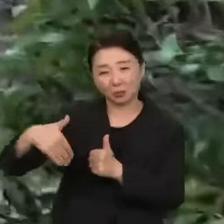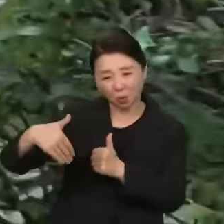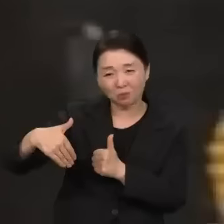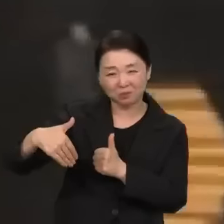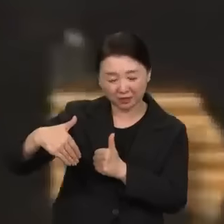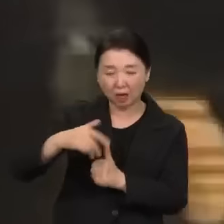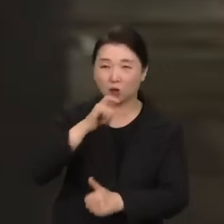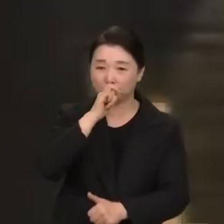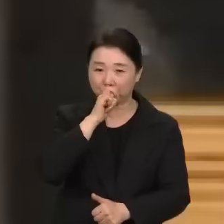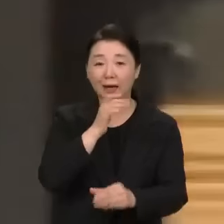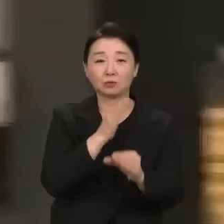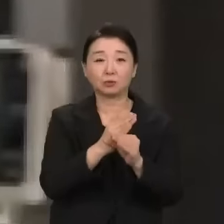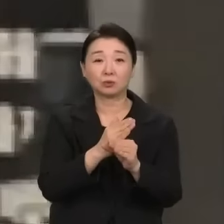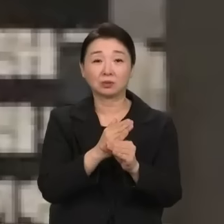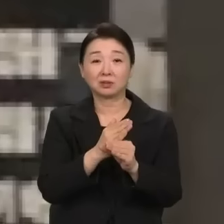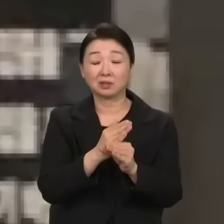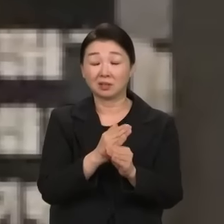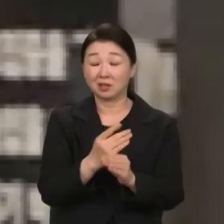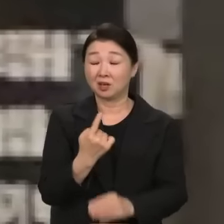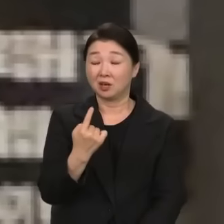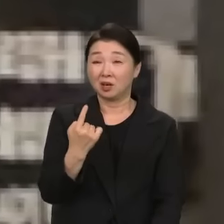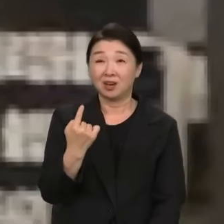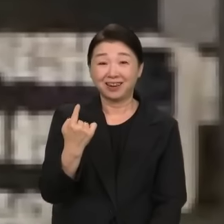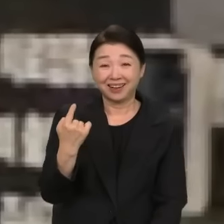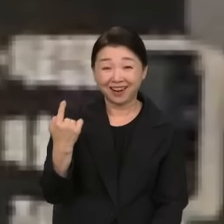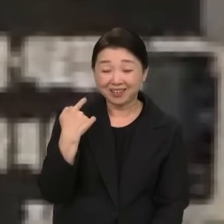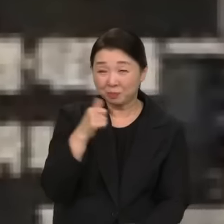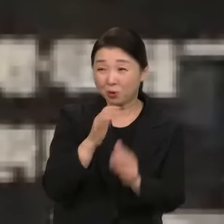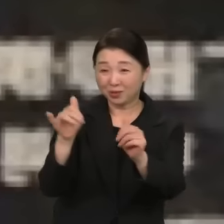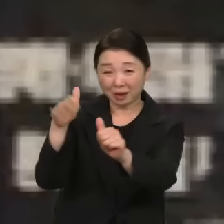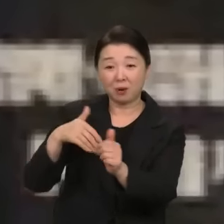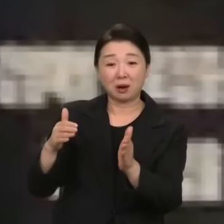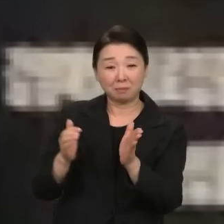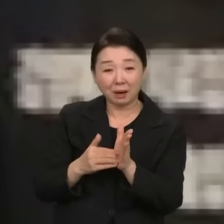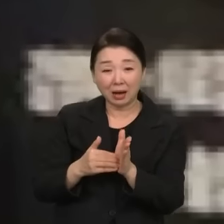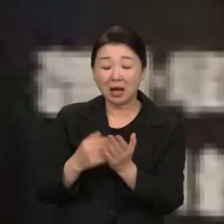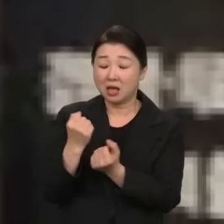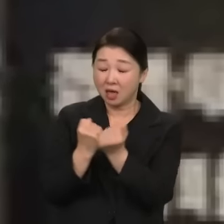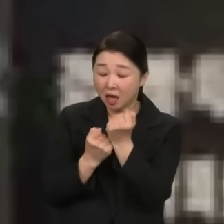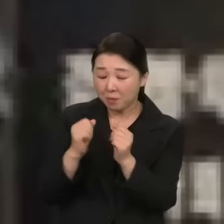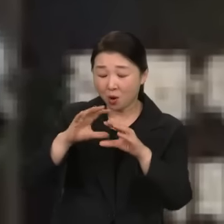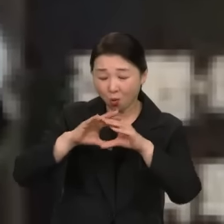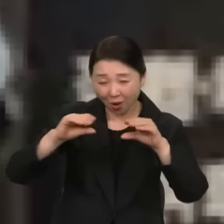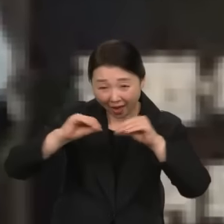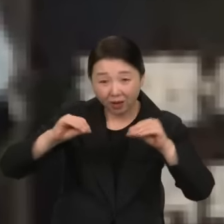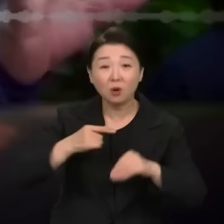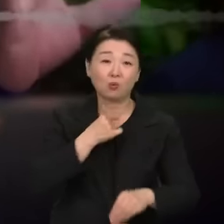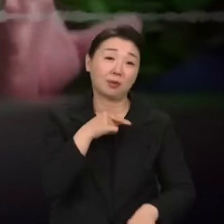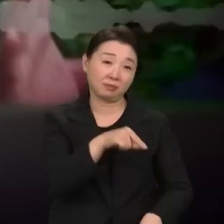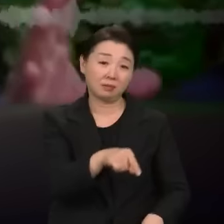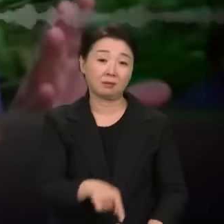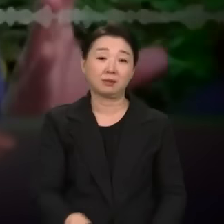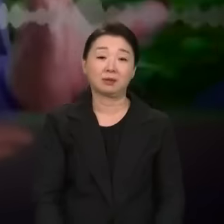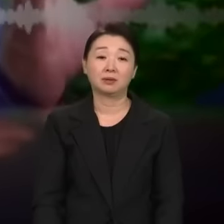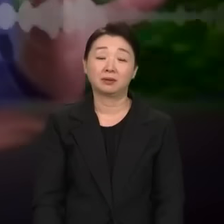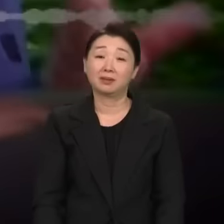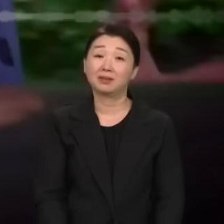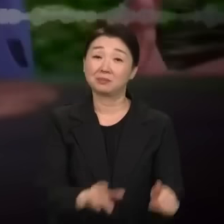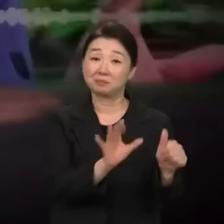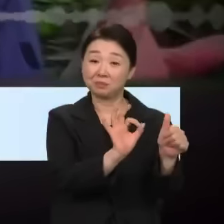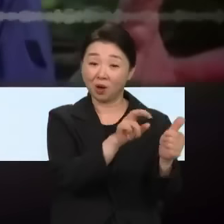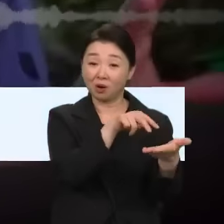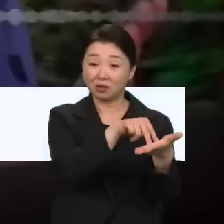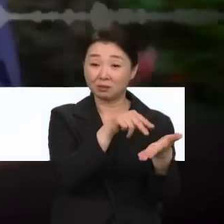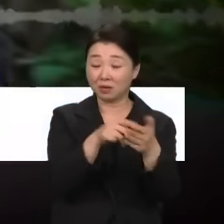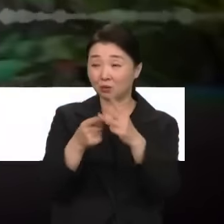보입니다. 대신 어제 선임한 변호인을 통해 그동안 얽혀있는 해명과 오해를 풀겠다는 자세입니다. 명 씨 측은